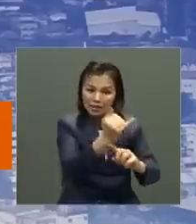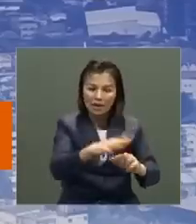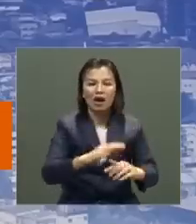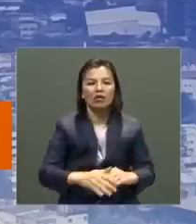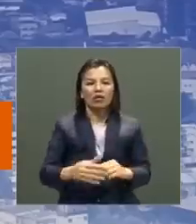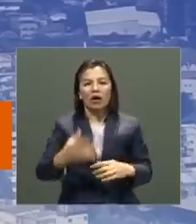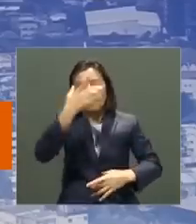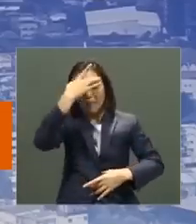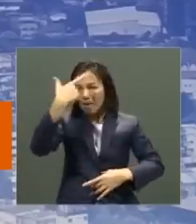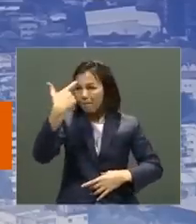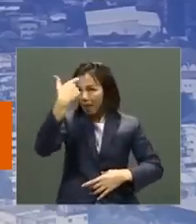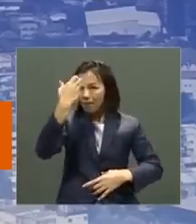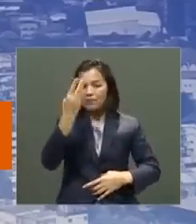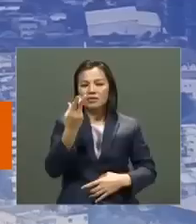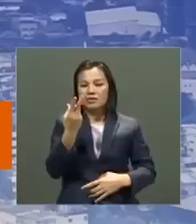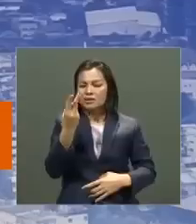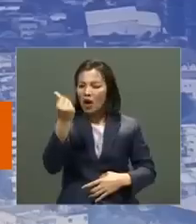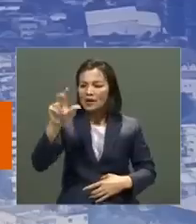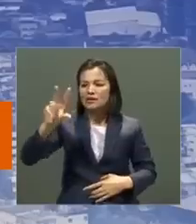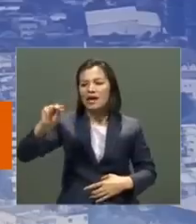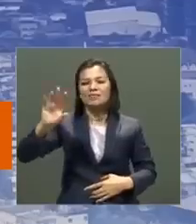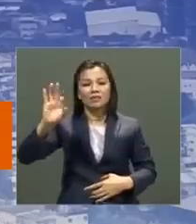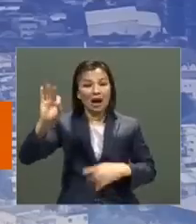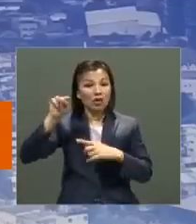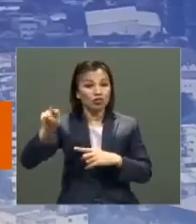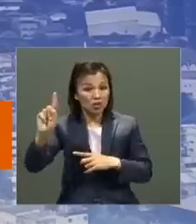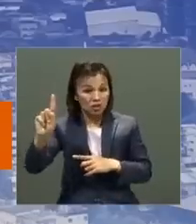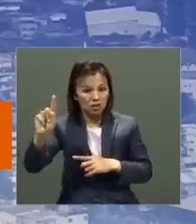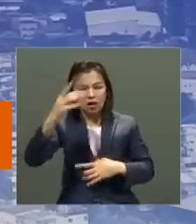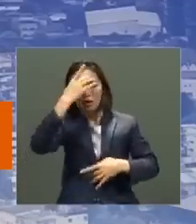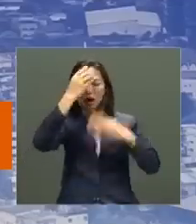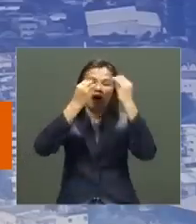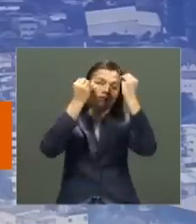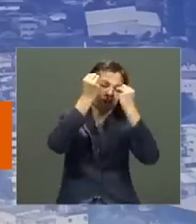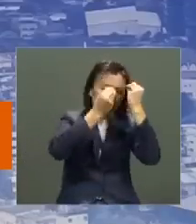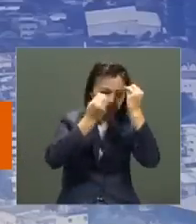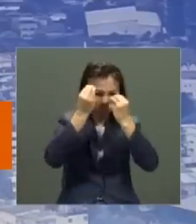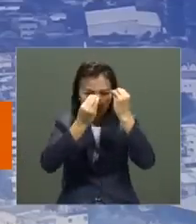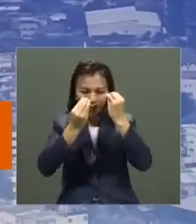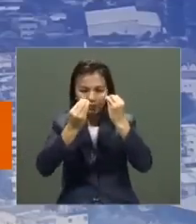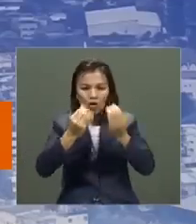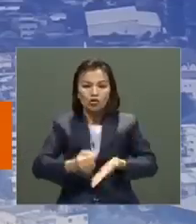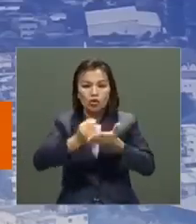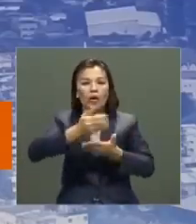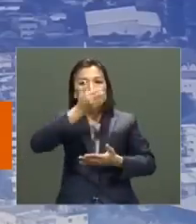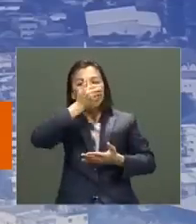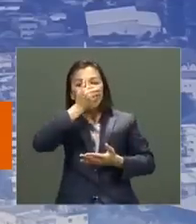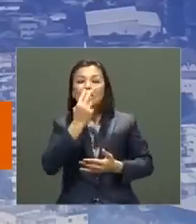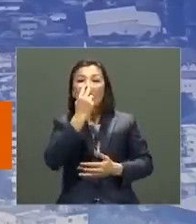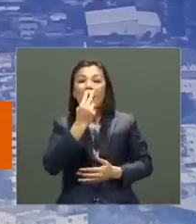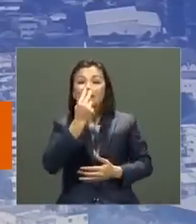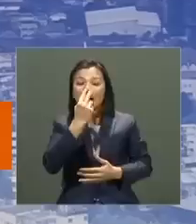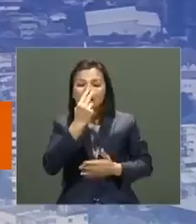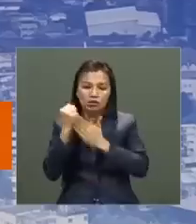ไข้สูง 39จุดหนึ่งองศาเซลเซียสนะครับแล้วก็มีหน้ามืด We Hadด้วยใส่ท่อช่วยใจวันนั้นเลยนะครับ